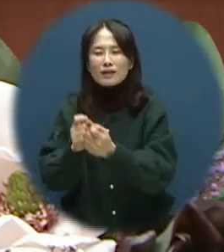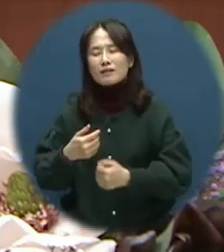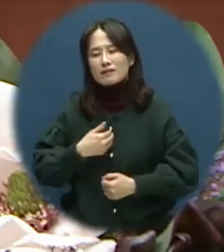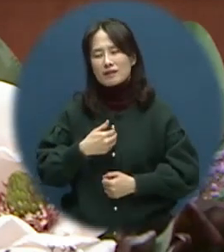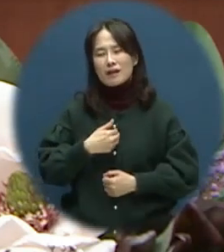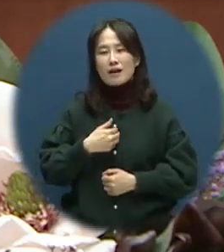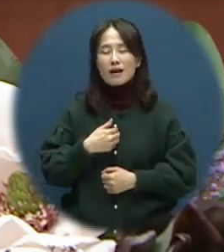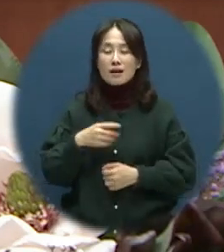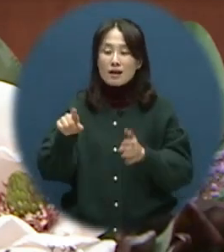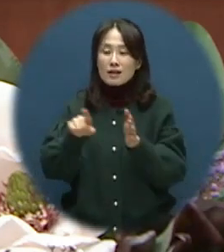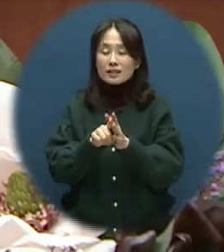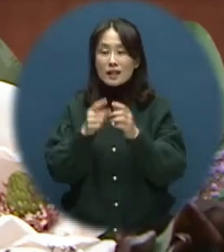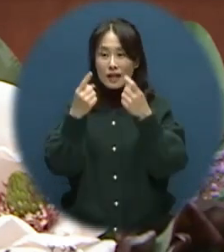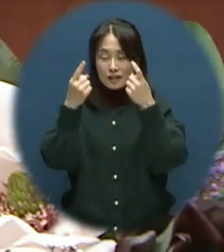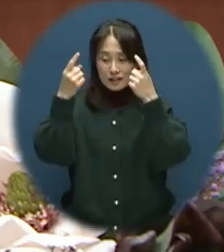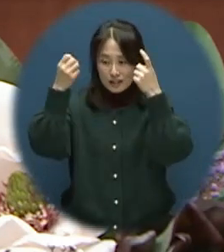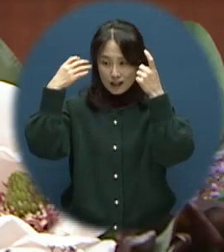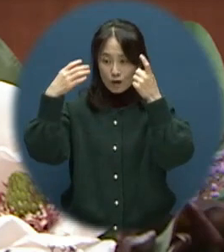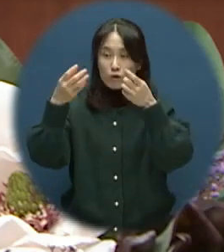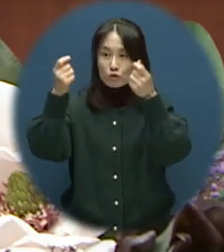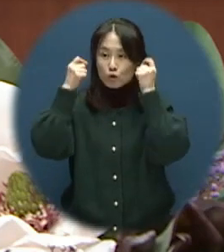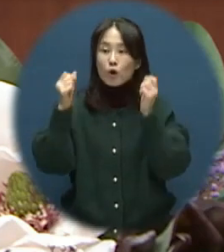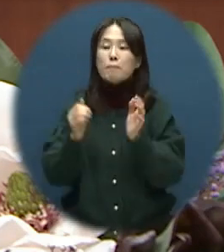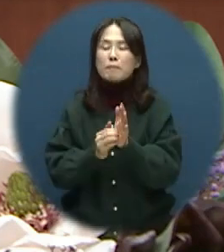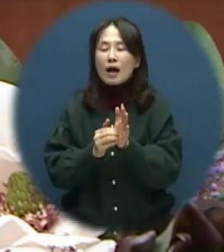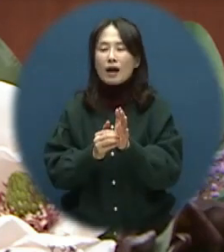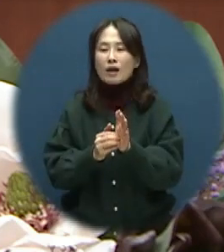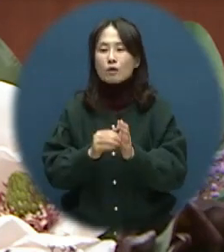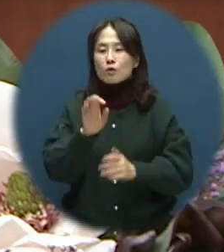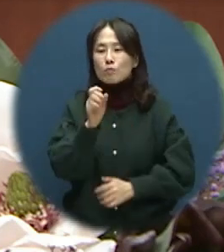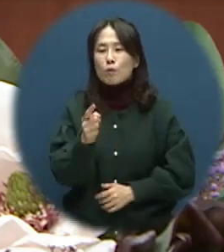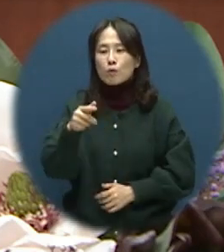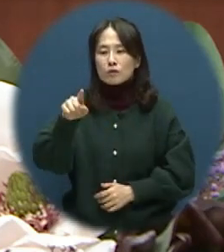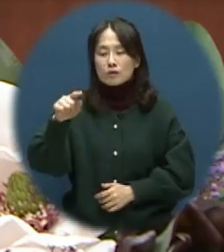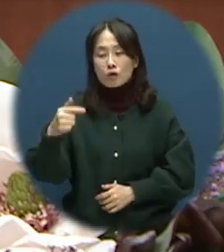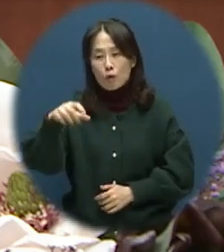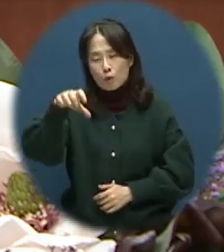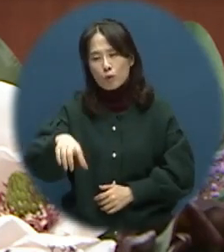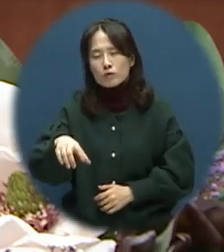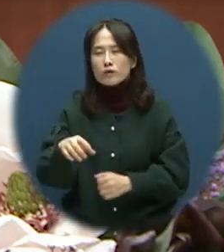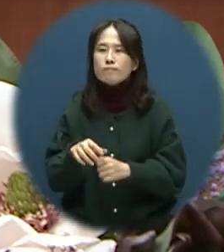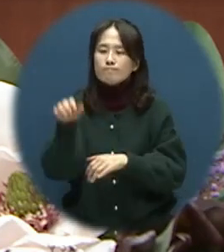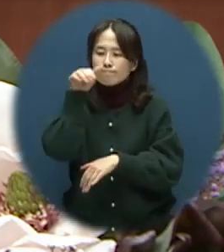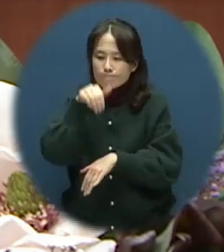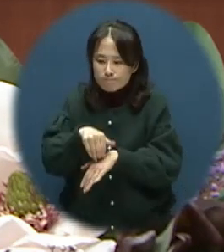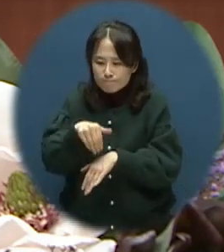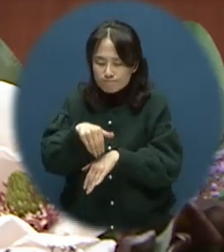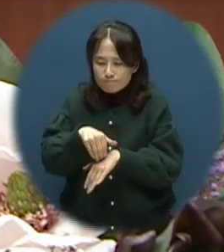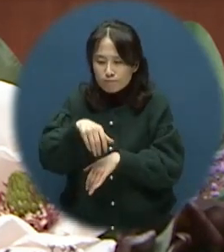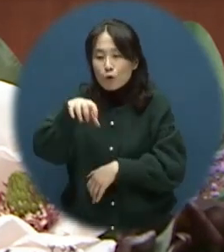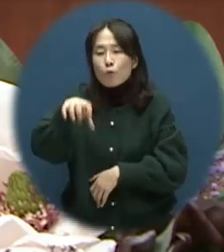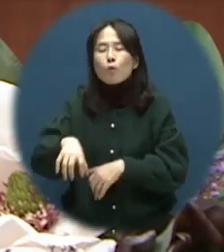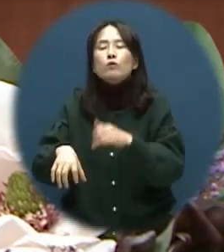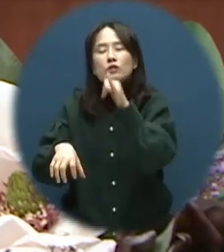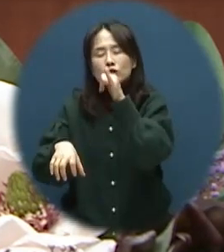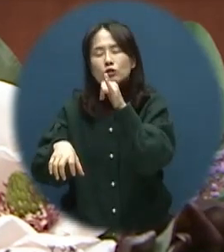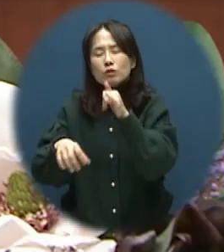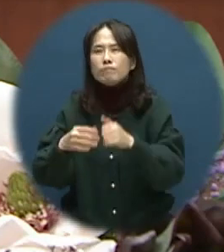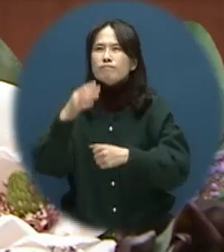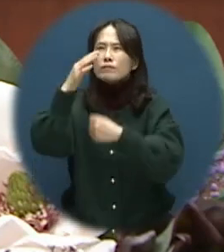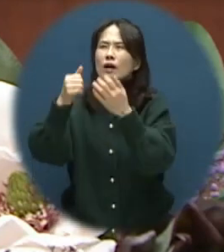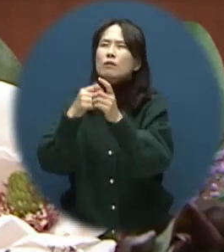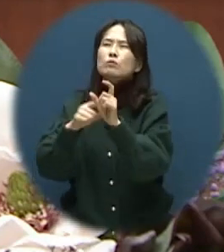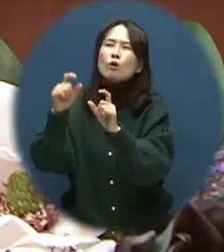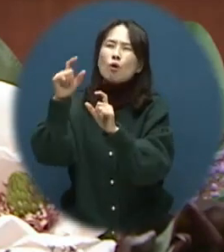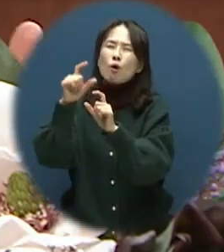들어가 있다가 수도원? 네, 저 포천의 은성수도원이라고 했었는데요. 좀 있다가 좀 더 그냥 하나님을 좀 깊이 만나고